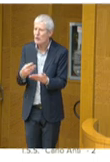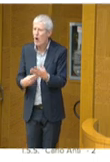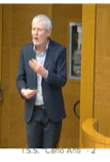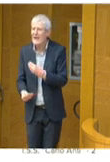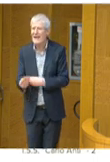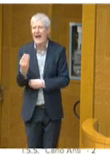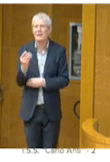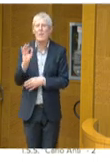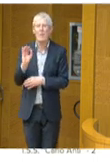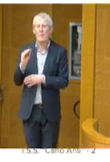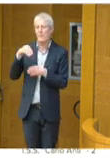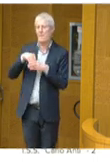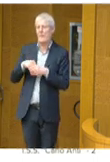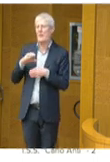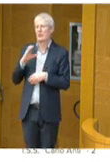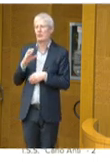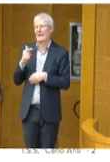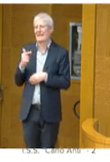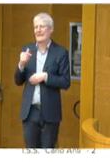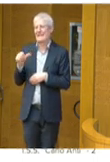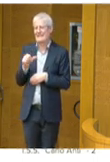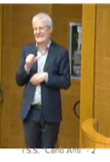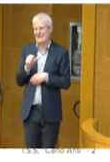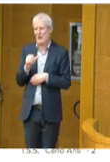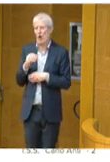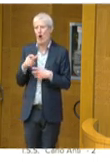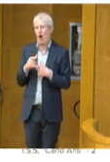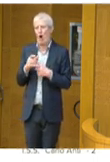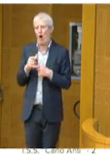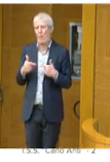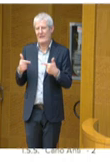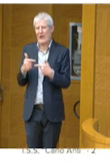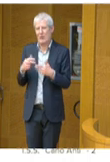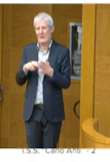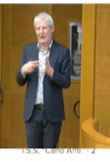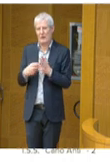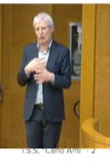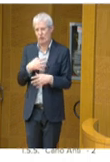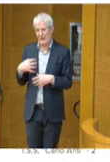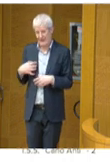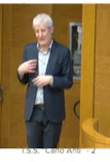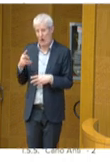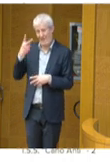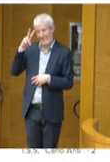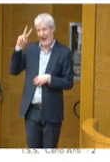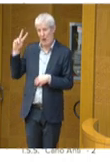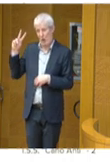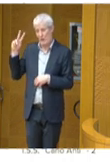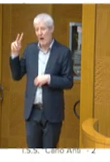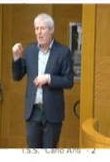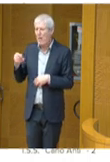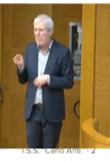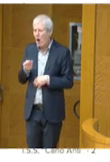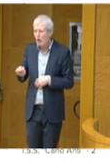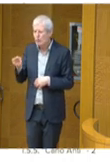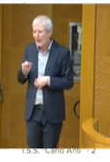nato nell'alveo del CTS provinciale di Verona. È un progetto che si avvale di una